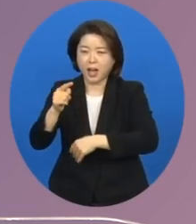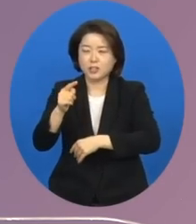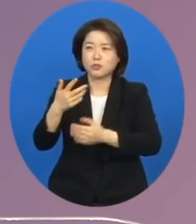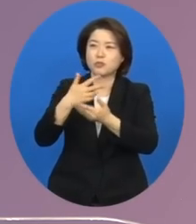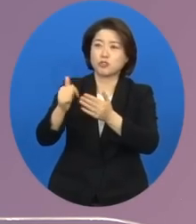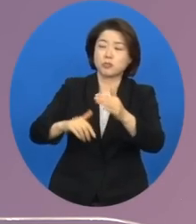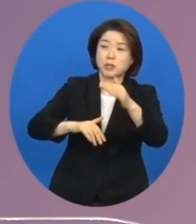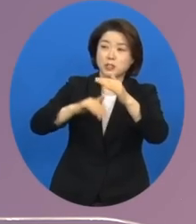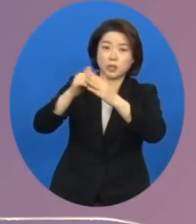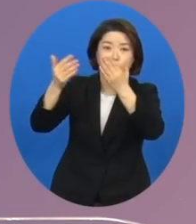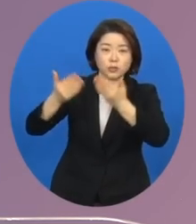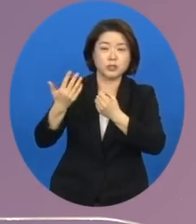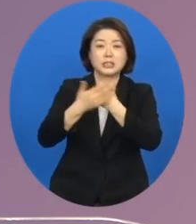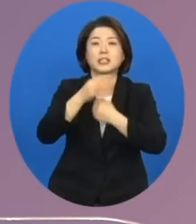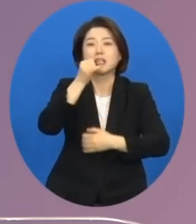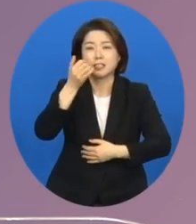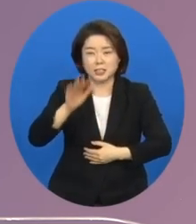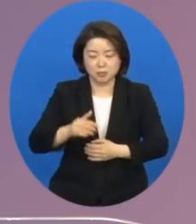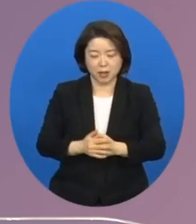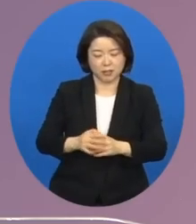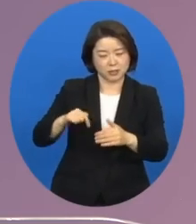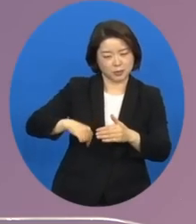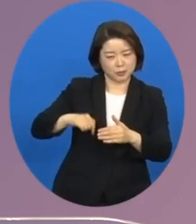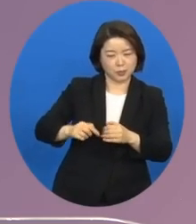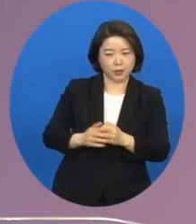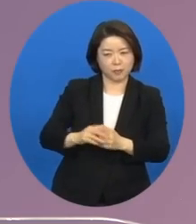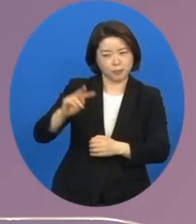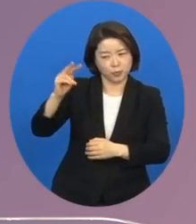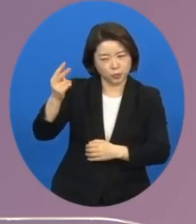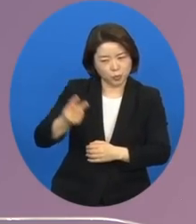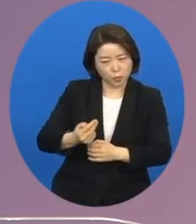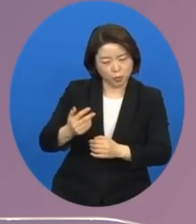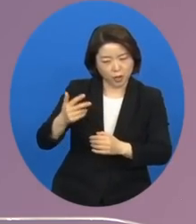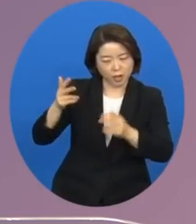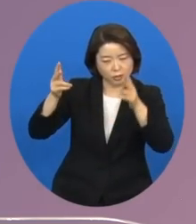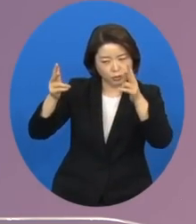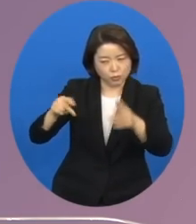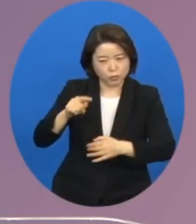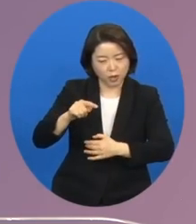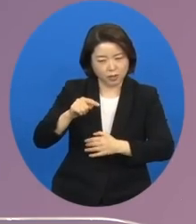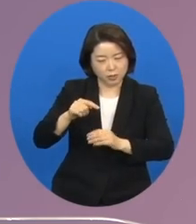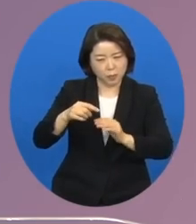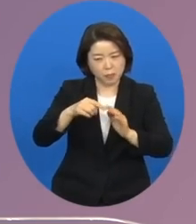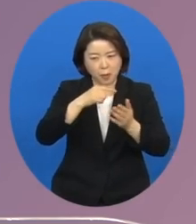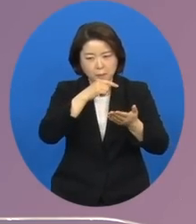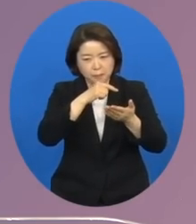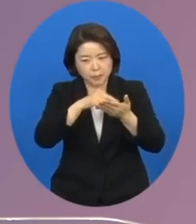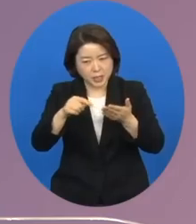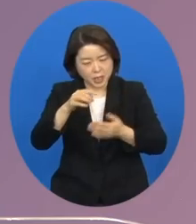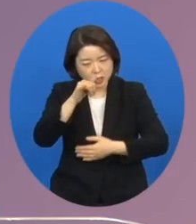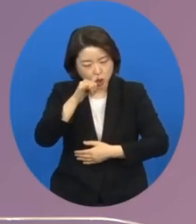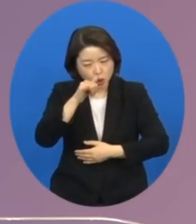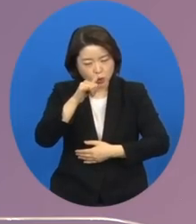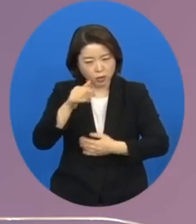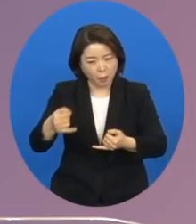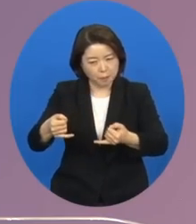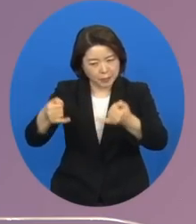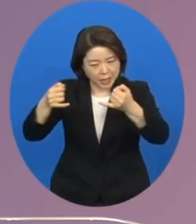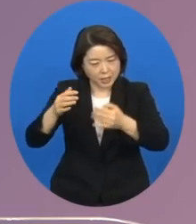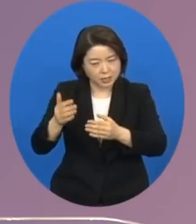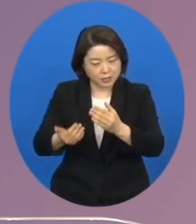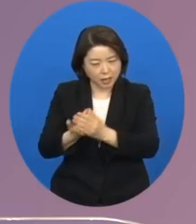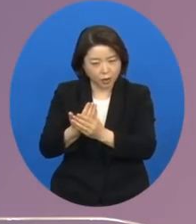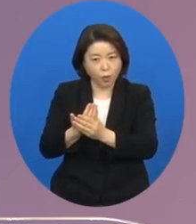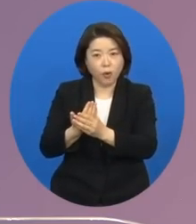제 마음에도 돌아오는 주는 혹 마이너스주가 아닐까 이런 생각이 들 때가 있었어요